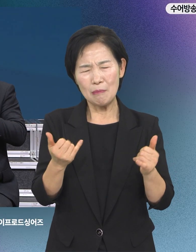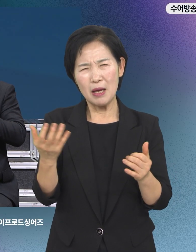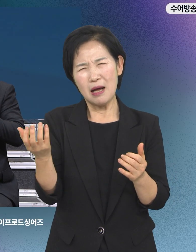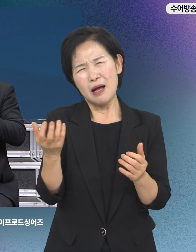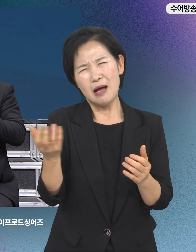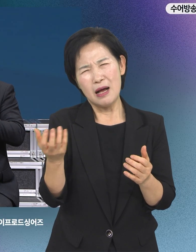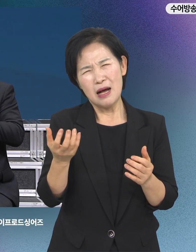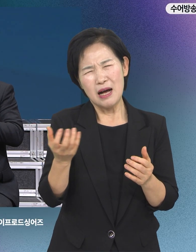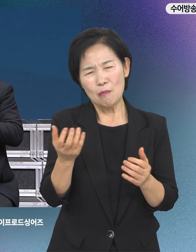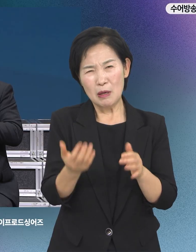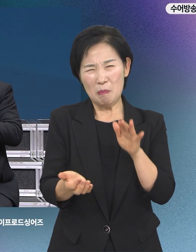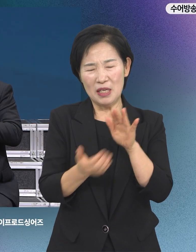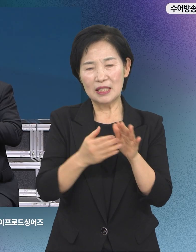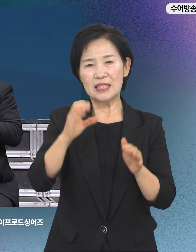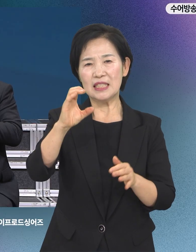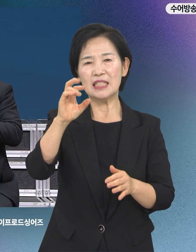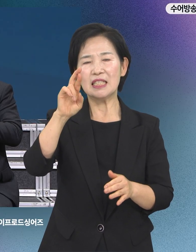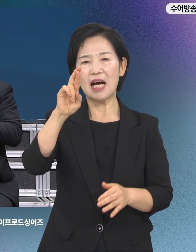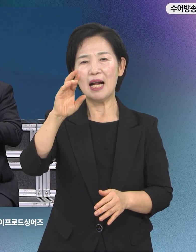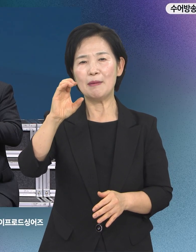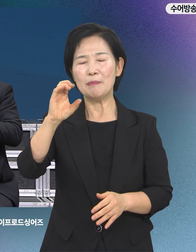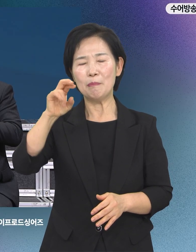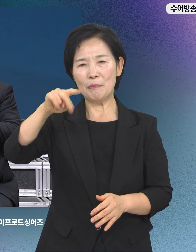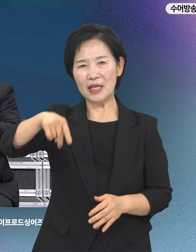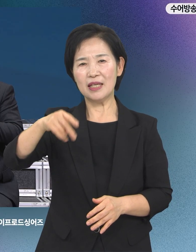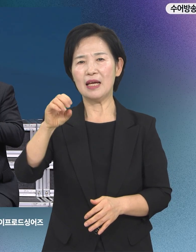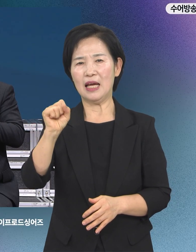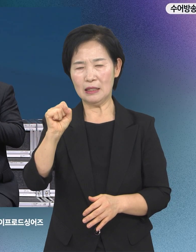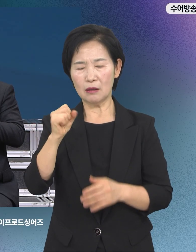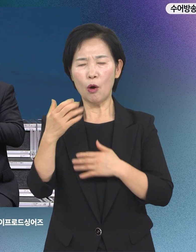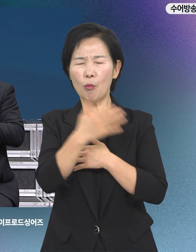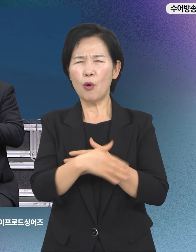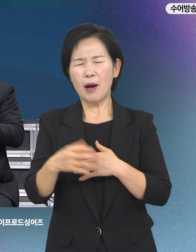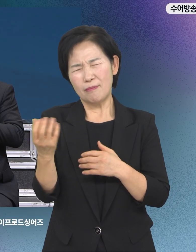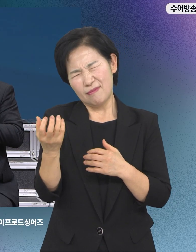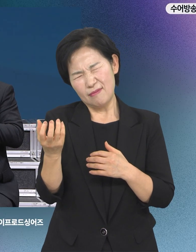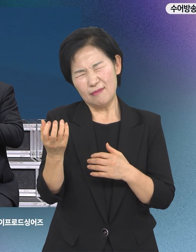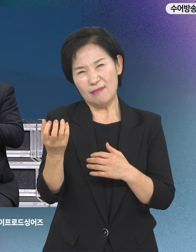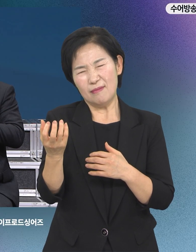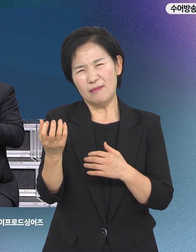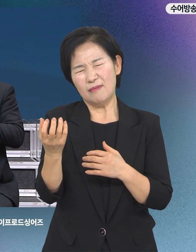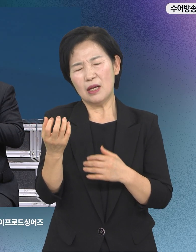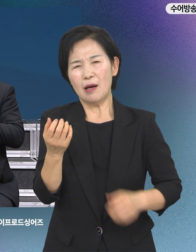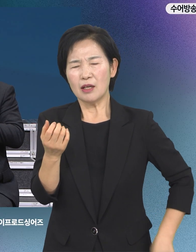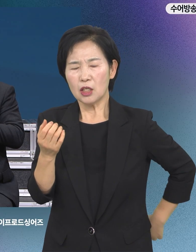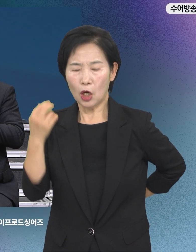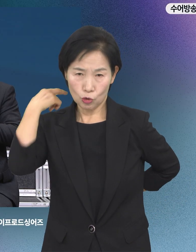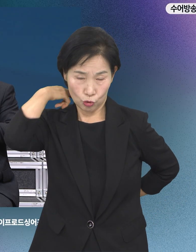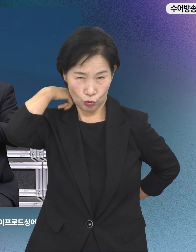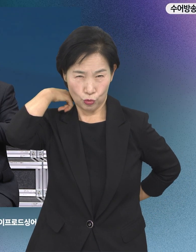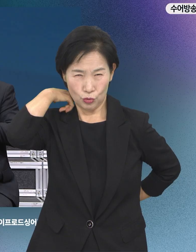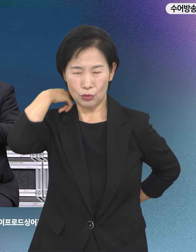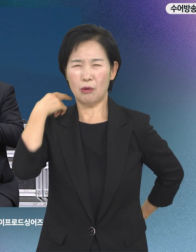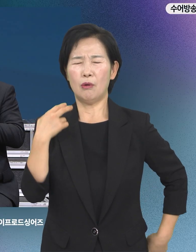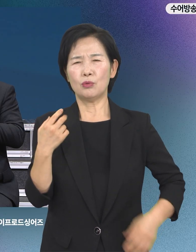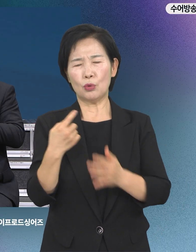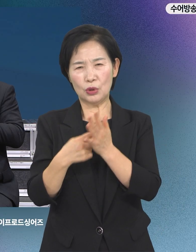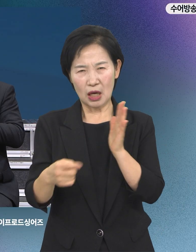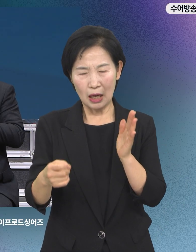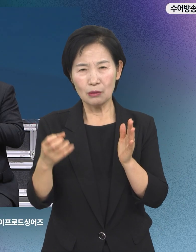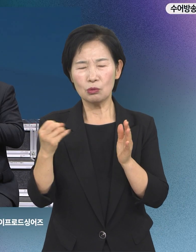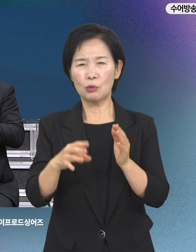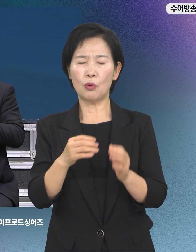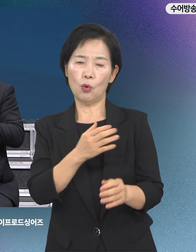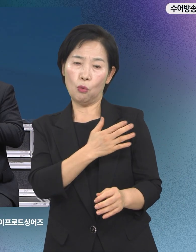알려진 CRPS 복합통증 증후군 환자이며 경추, 척추 손상,